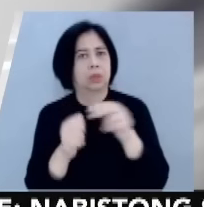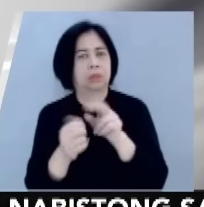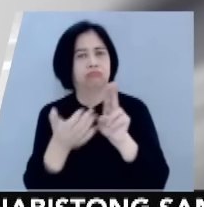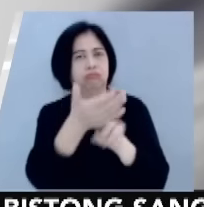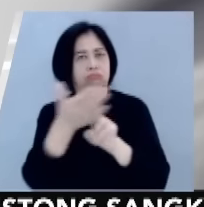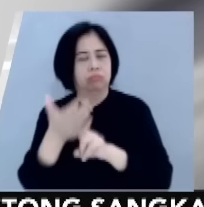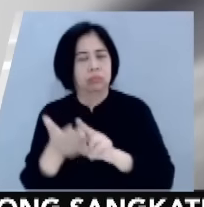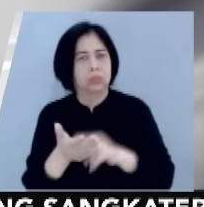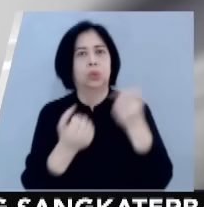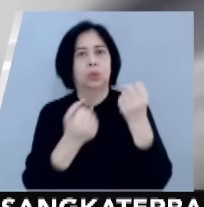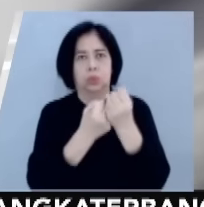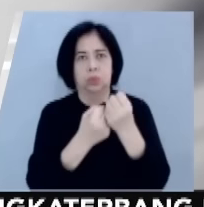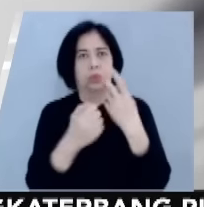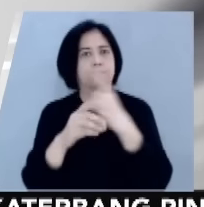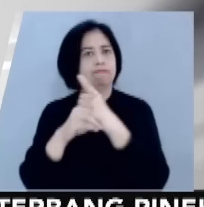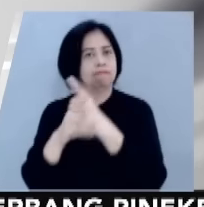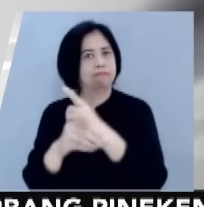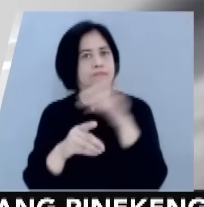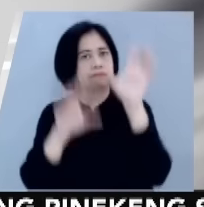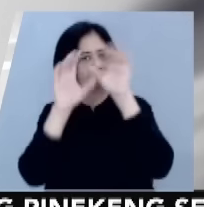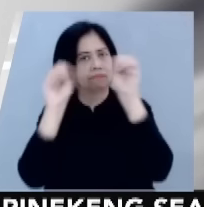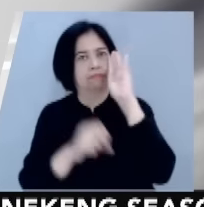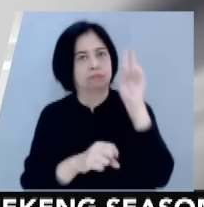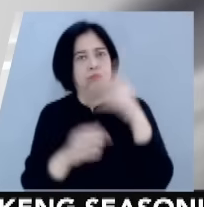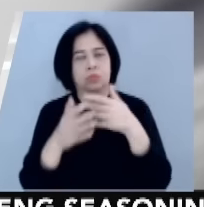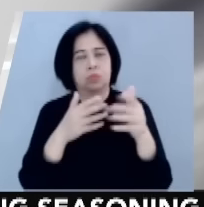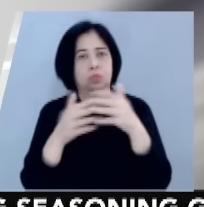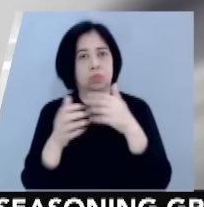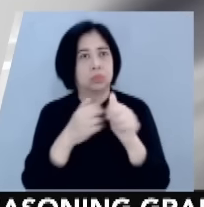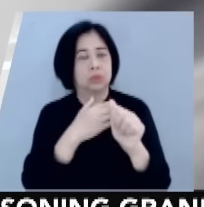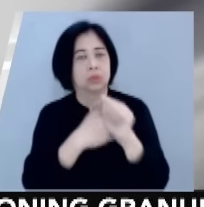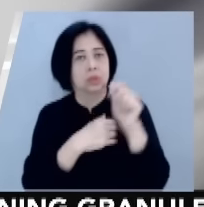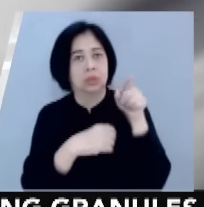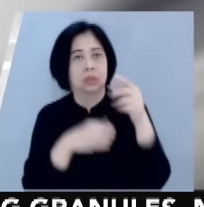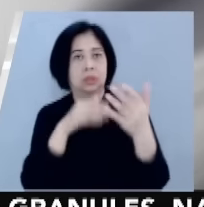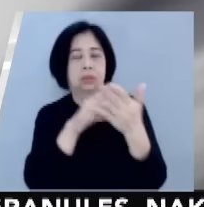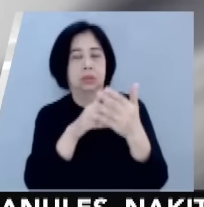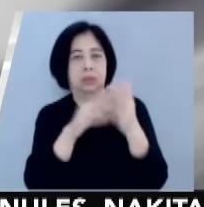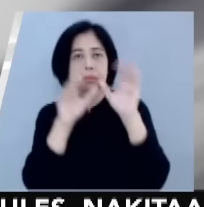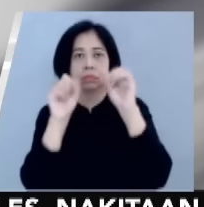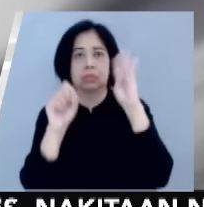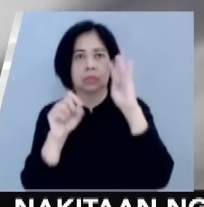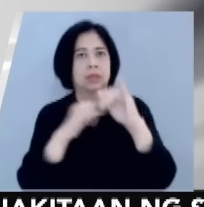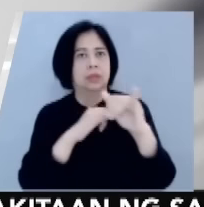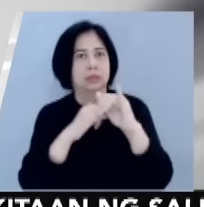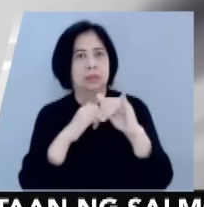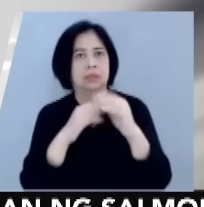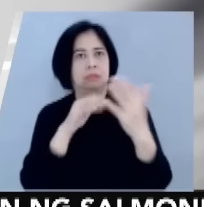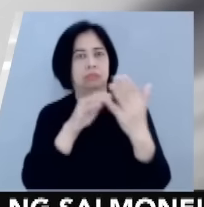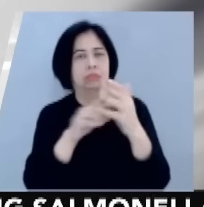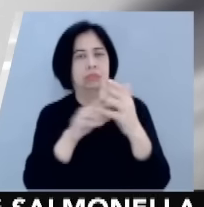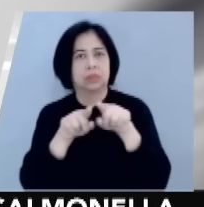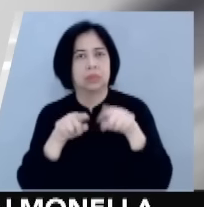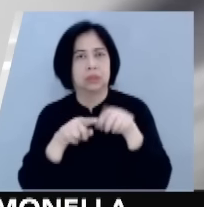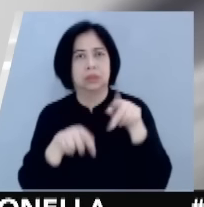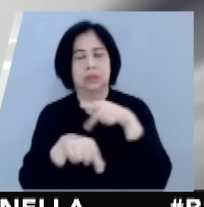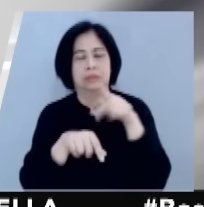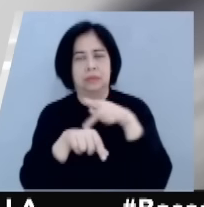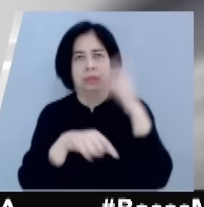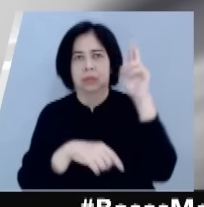at pagtatanggol sa Pangulo. Ano man daw banta laban sa Pangulo ay banta sa Republika. Kaya titiyakin daw